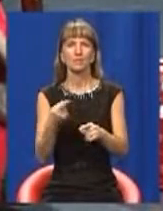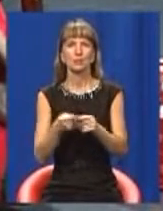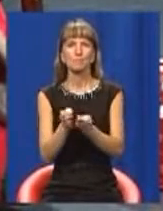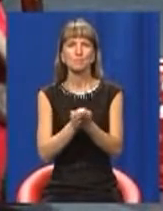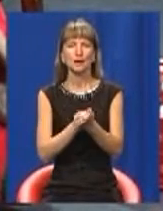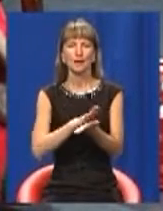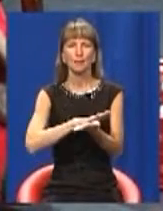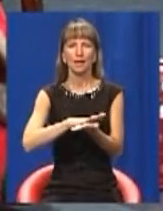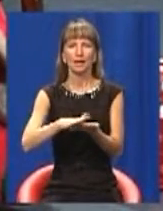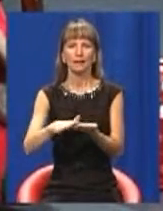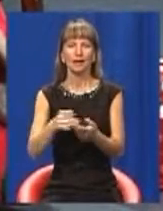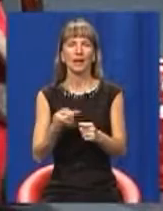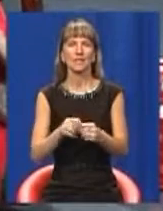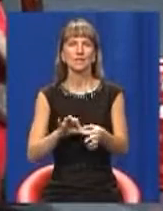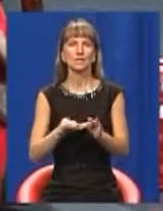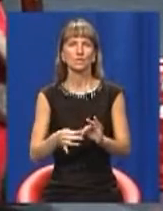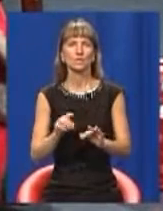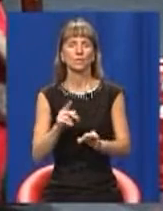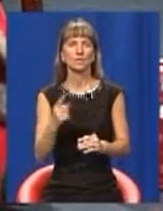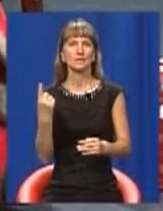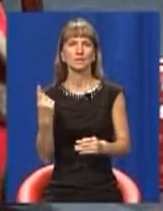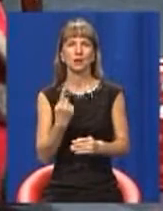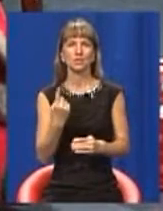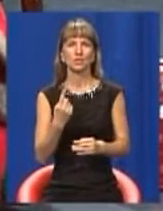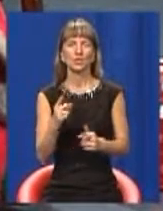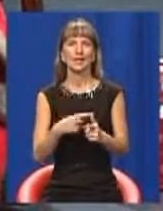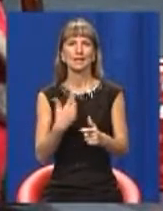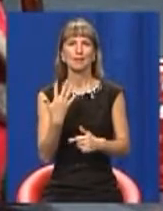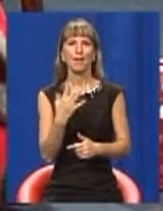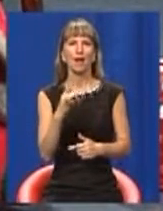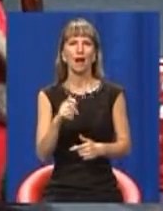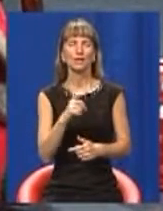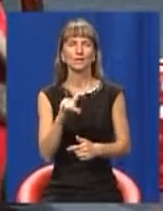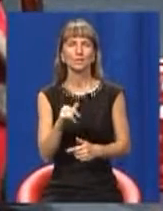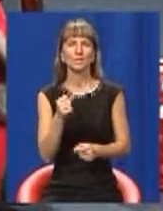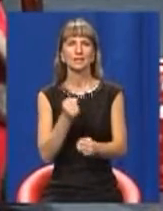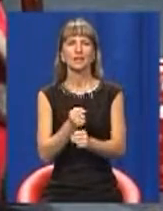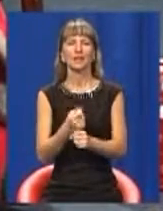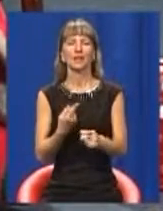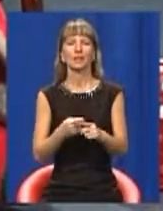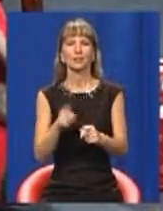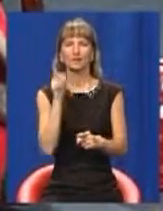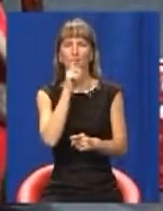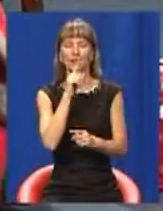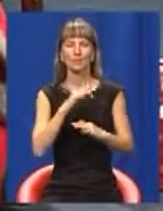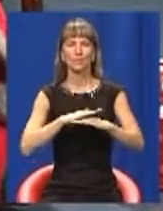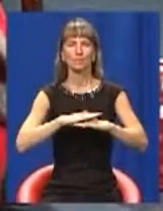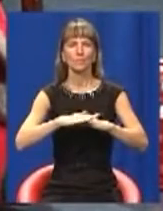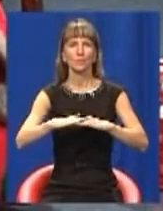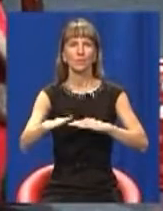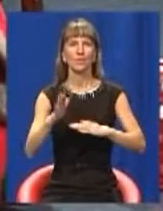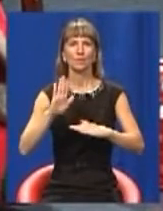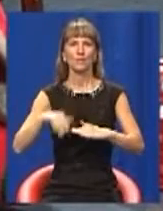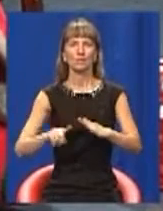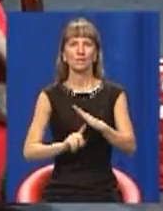це буде найскладніше в цьому експерименті, для того, аби з першого, та хоча б там з п'ятого разу, мабуть, зробити цю таку плівочку тонесеньку, яка потім